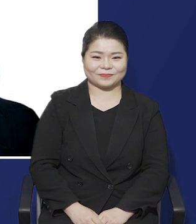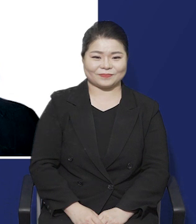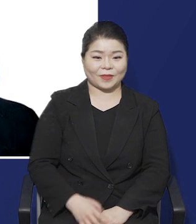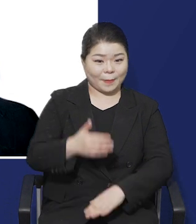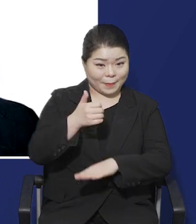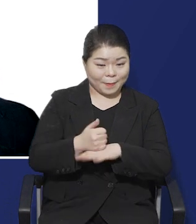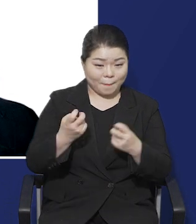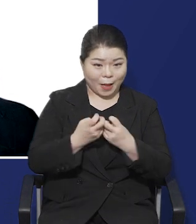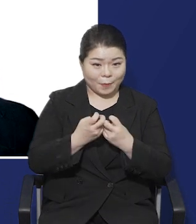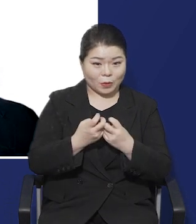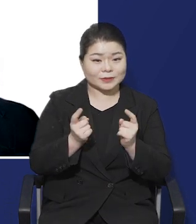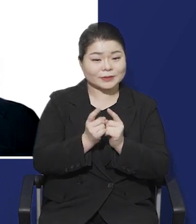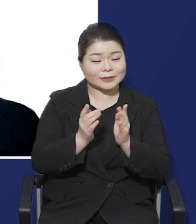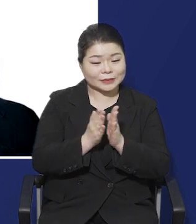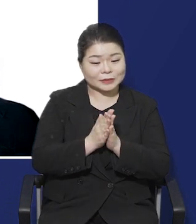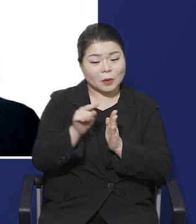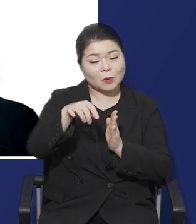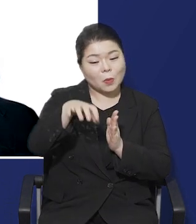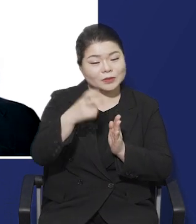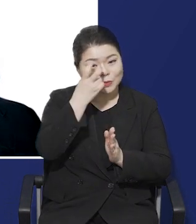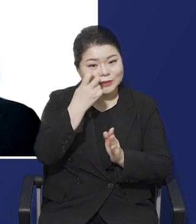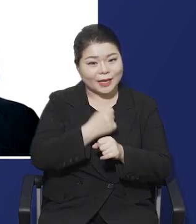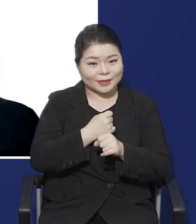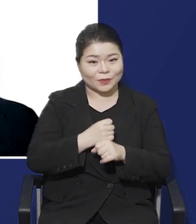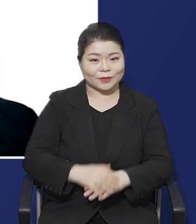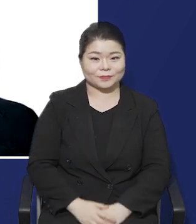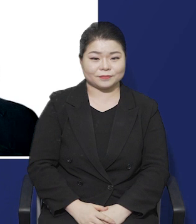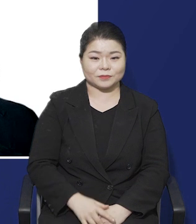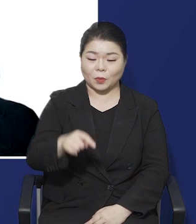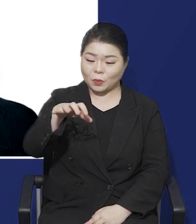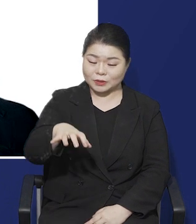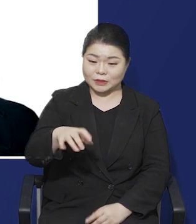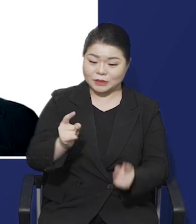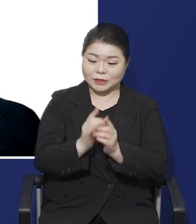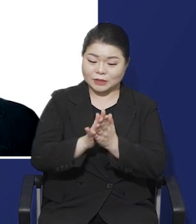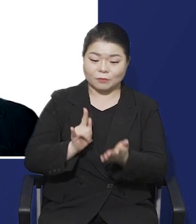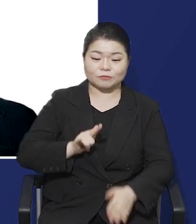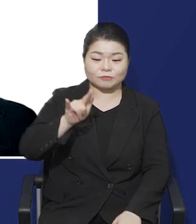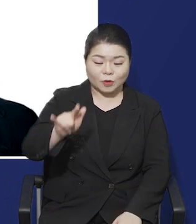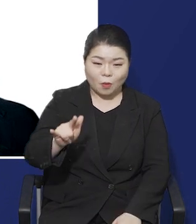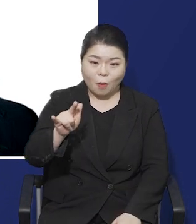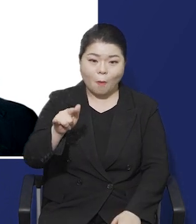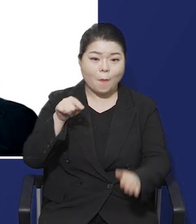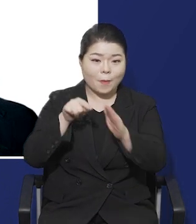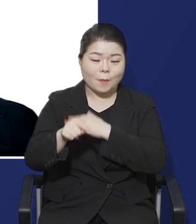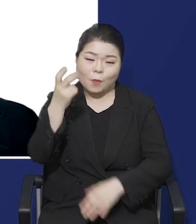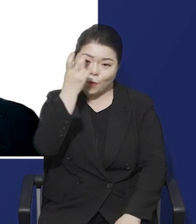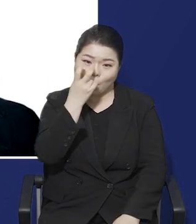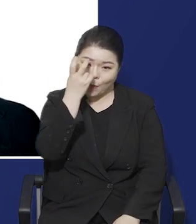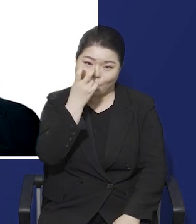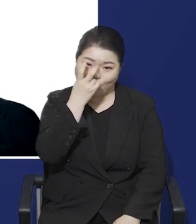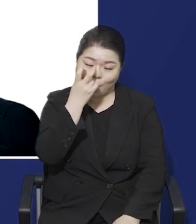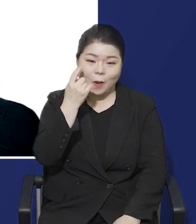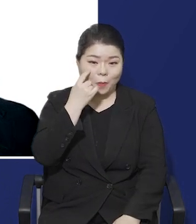마지막 방법으로 이제 자체 현지 조사가 있습니다. 대상 지역을 직접 방문을 통해서 어,